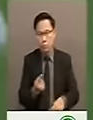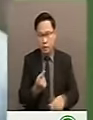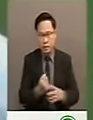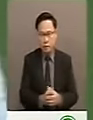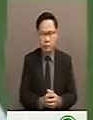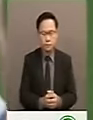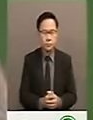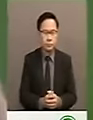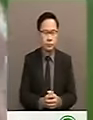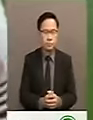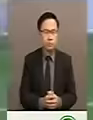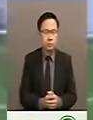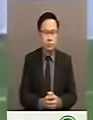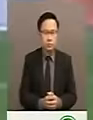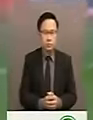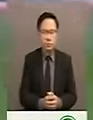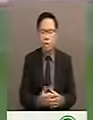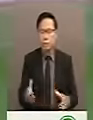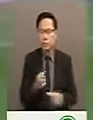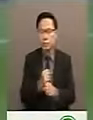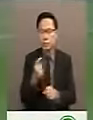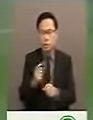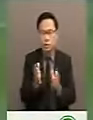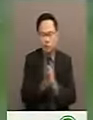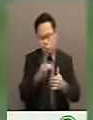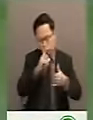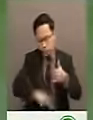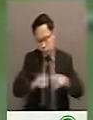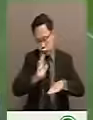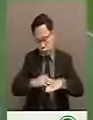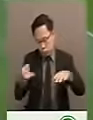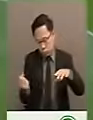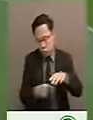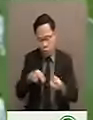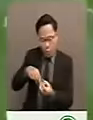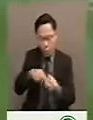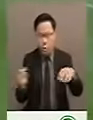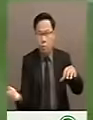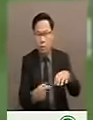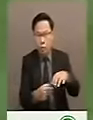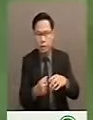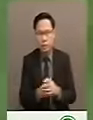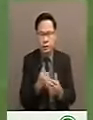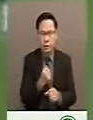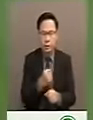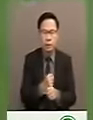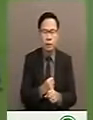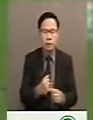เป็นท่าลีลาของเซโกรามอสครับก็ต้องบอกว่าเป็นความสามารถเฉพาะตัวเหมือนกันนะครับโอกาสที่ฝั่งของทีม